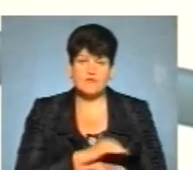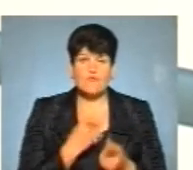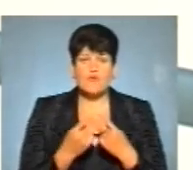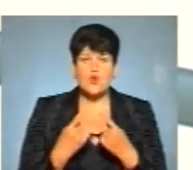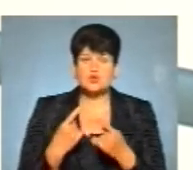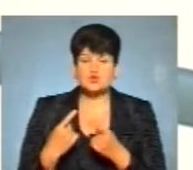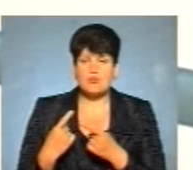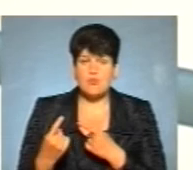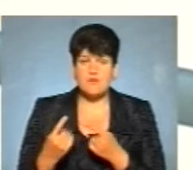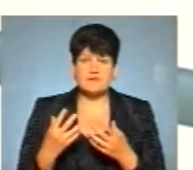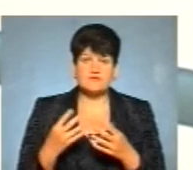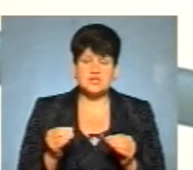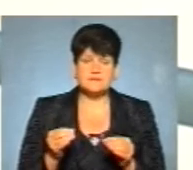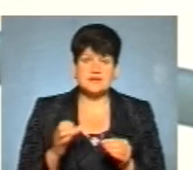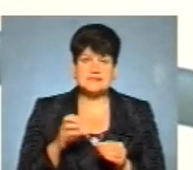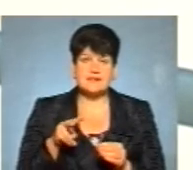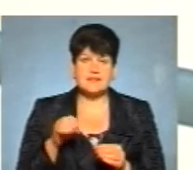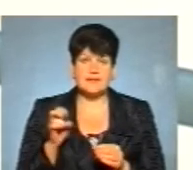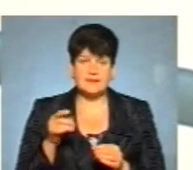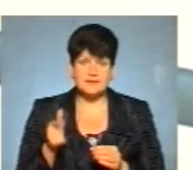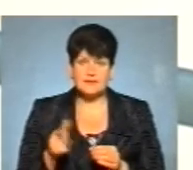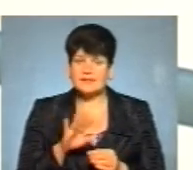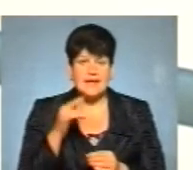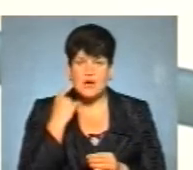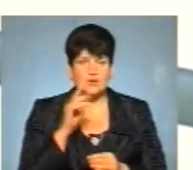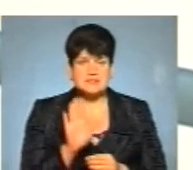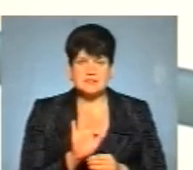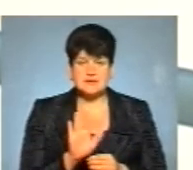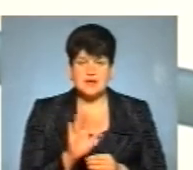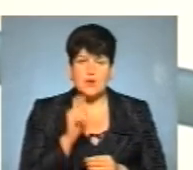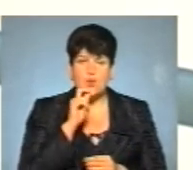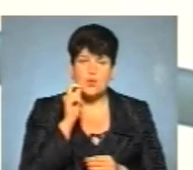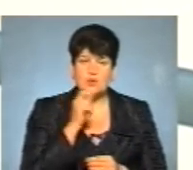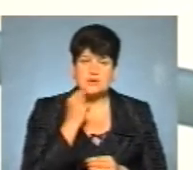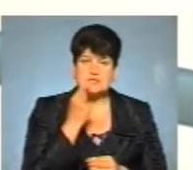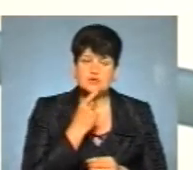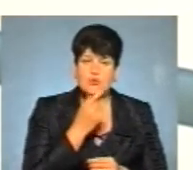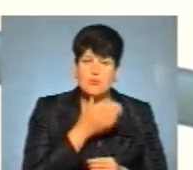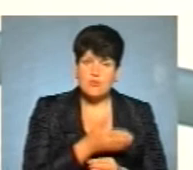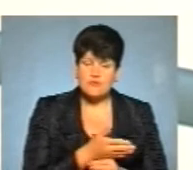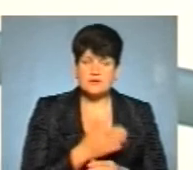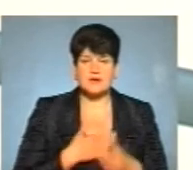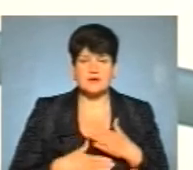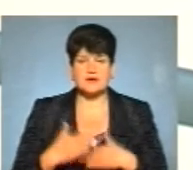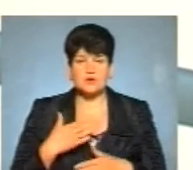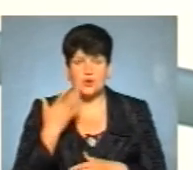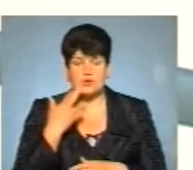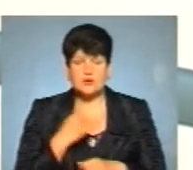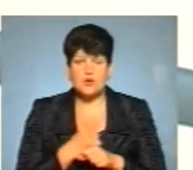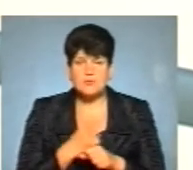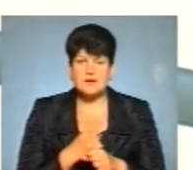розмові вже сленгові елементи, але не російськомовні, а українськомовні. Радію, коли вони роблять